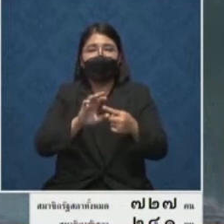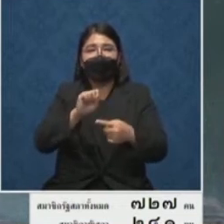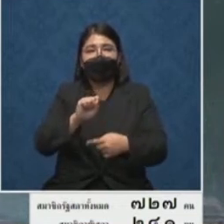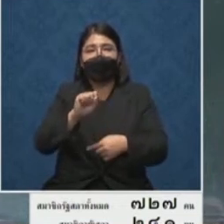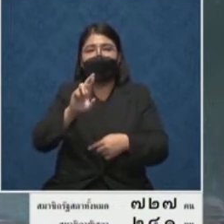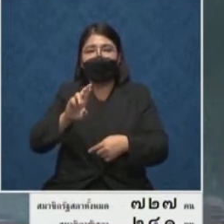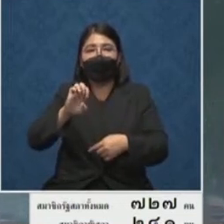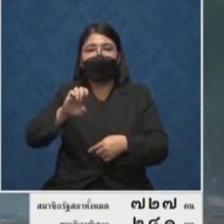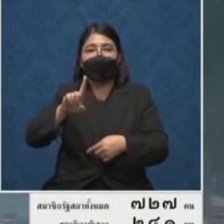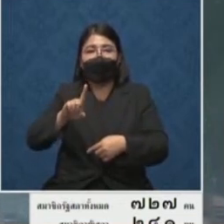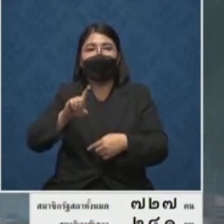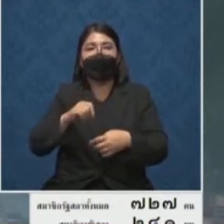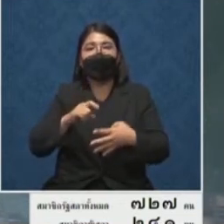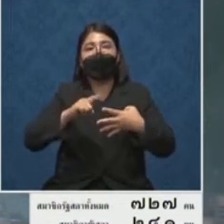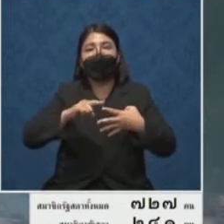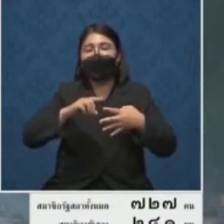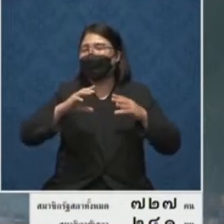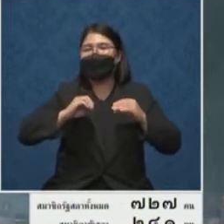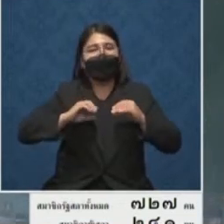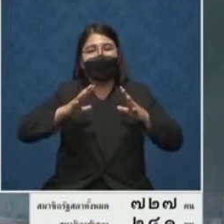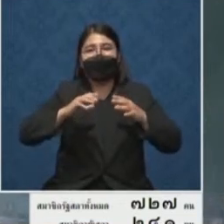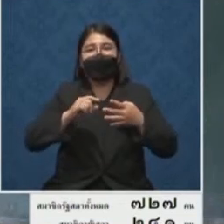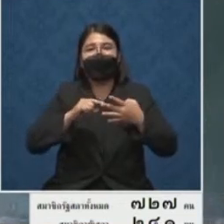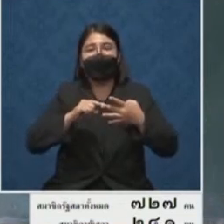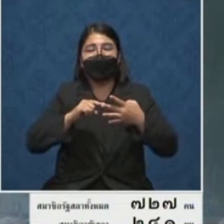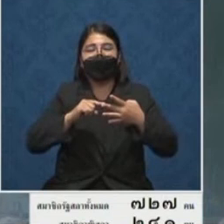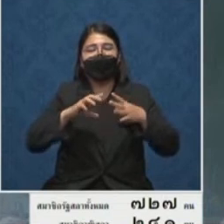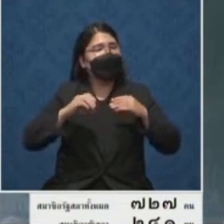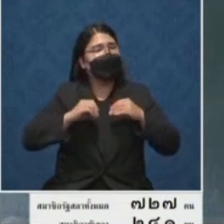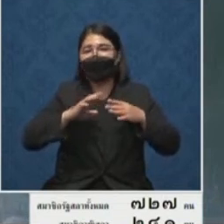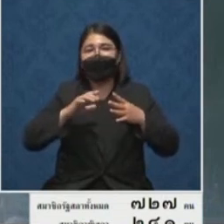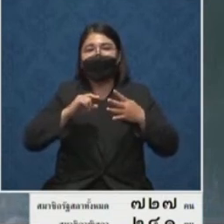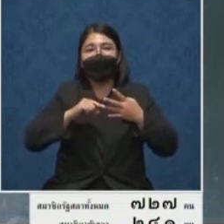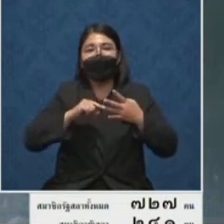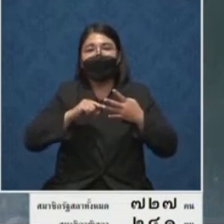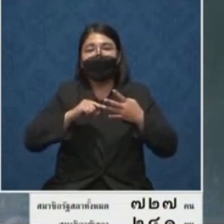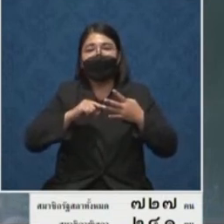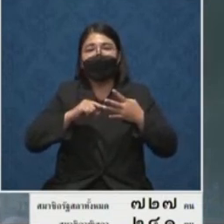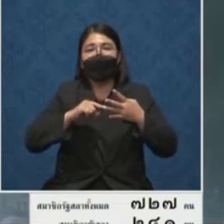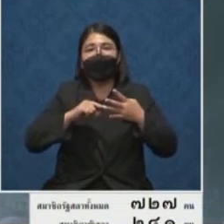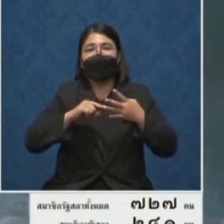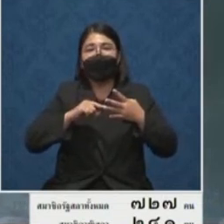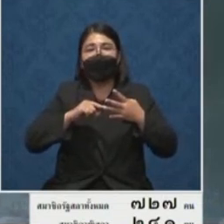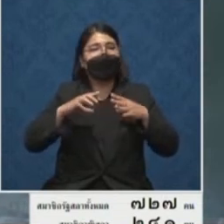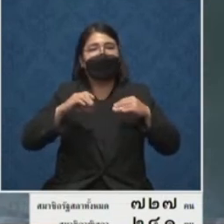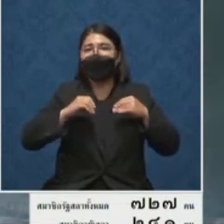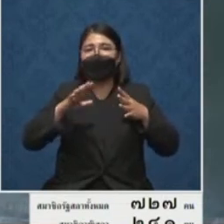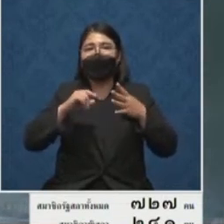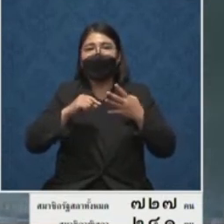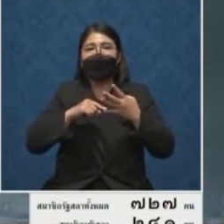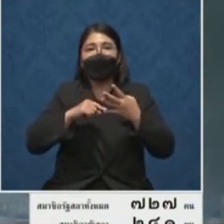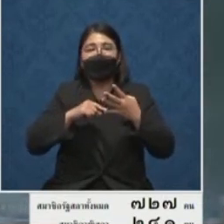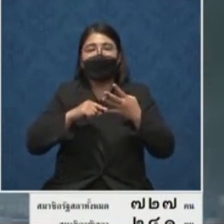681นางสาวอนุสรีทับสุวรรณ 1ไม่รับหลักการ2ไม่รับหลัก